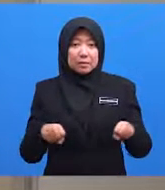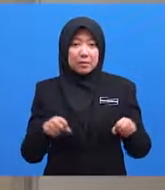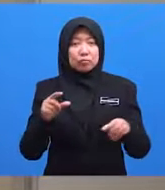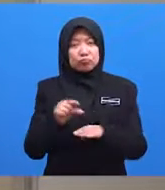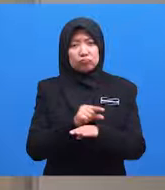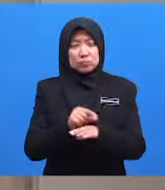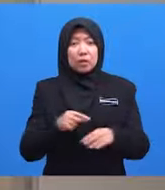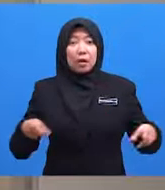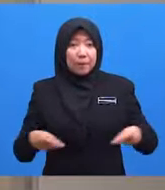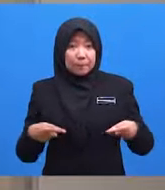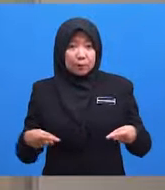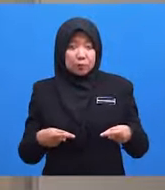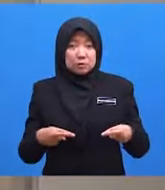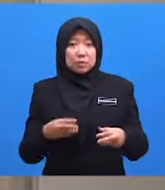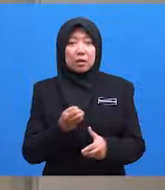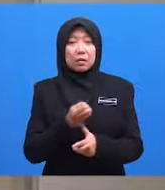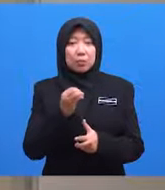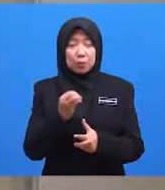rebus atau dibakar.